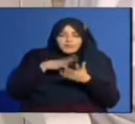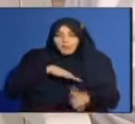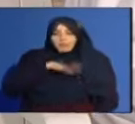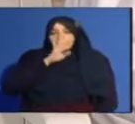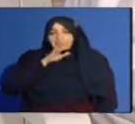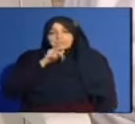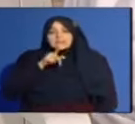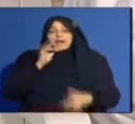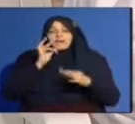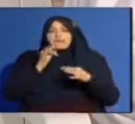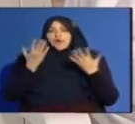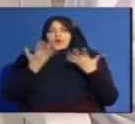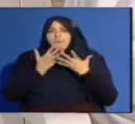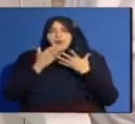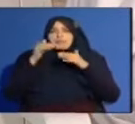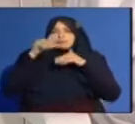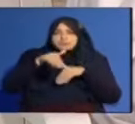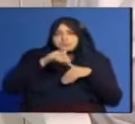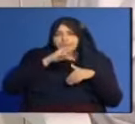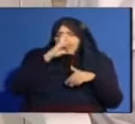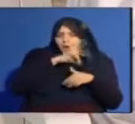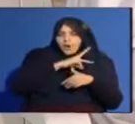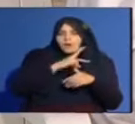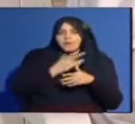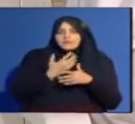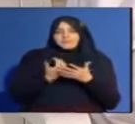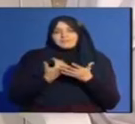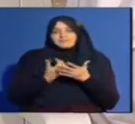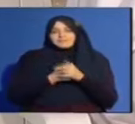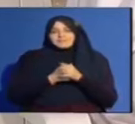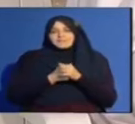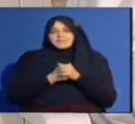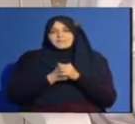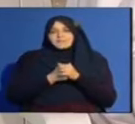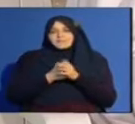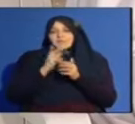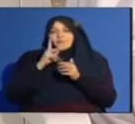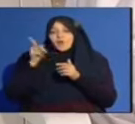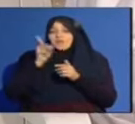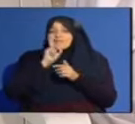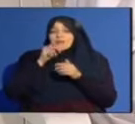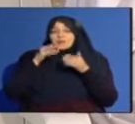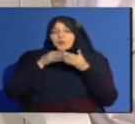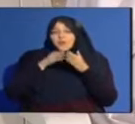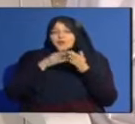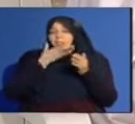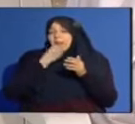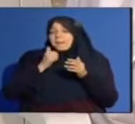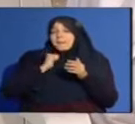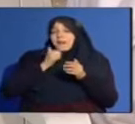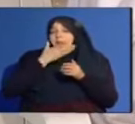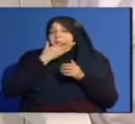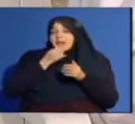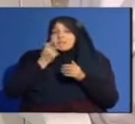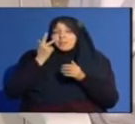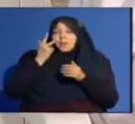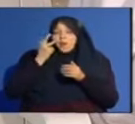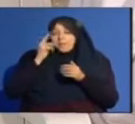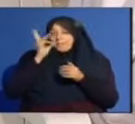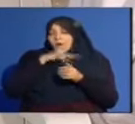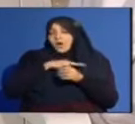الأخت زكية تقول شيخها وعجوزتها ماتوا في فرنسا دفنوا هناك